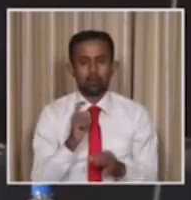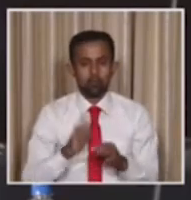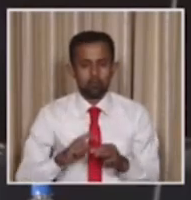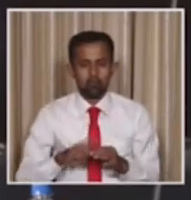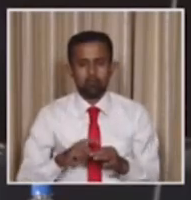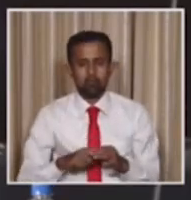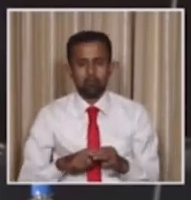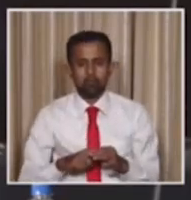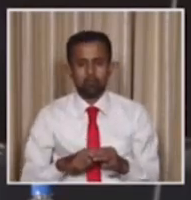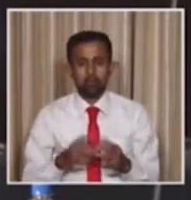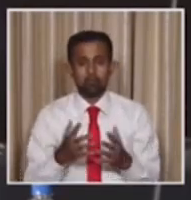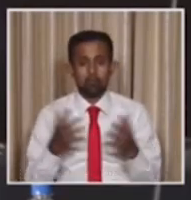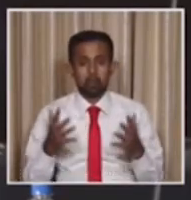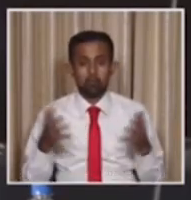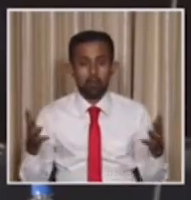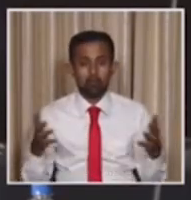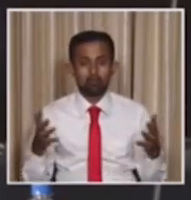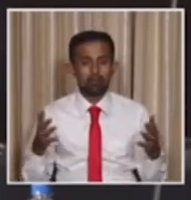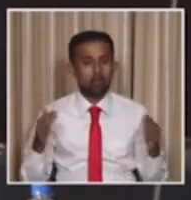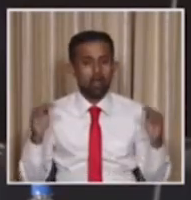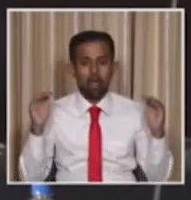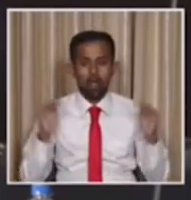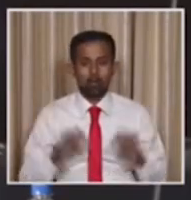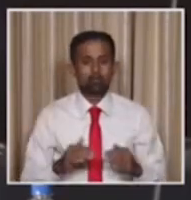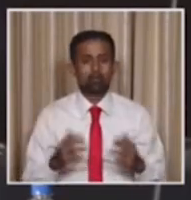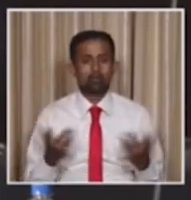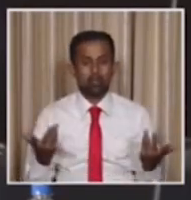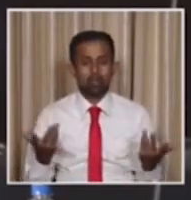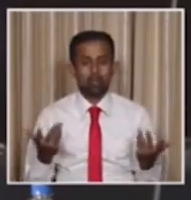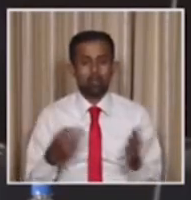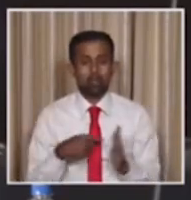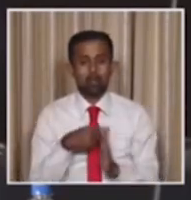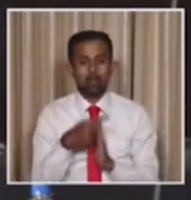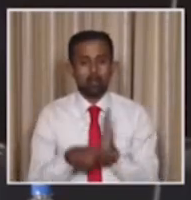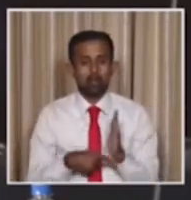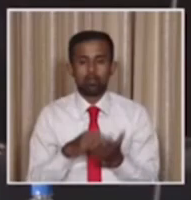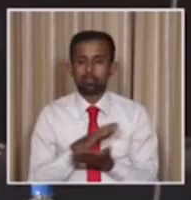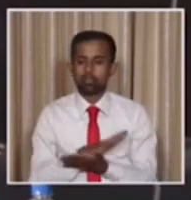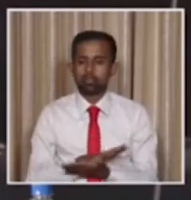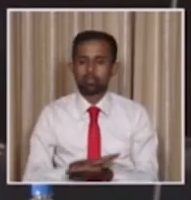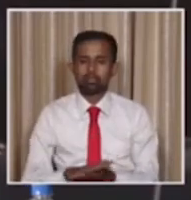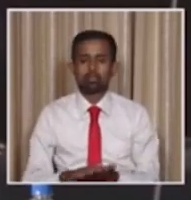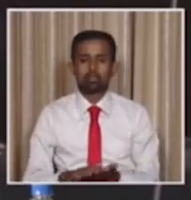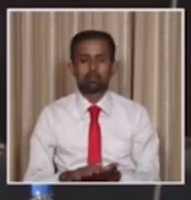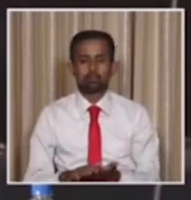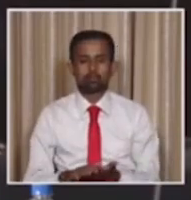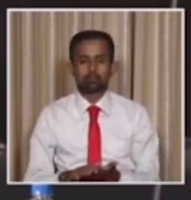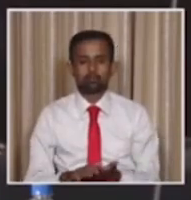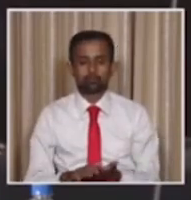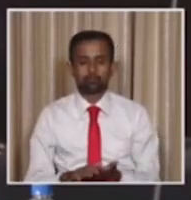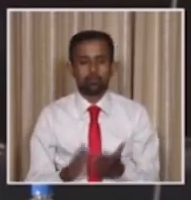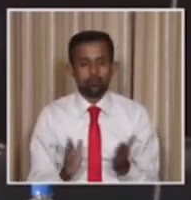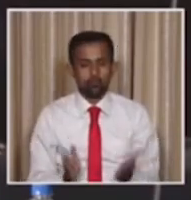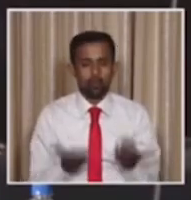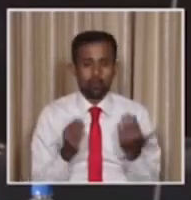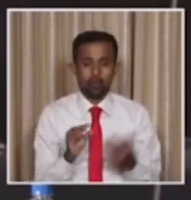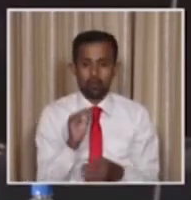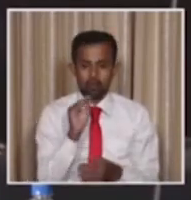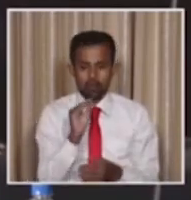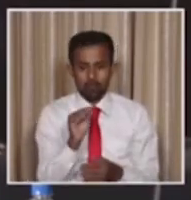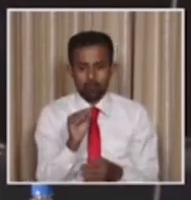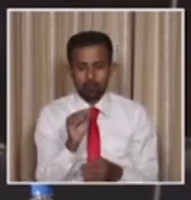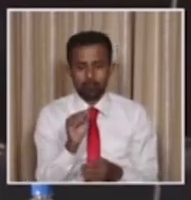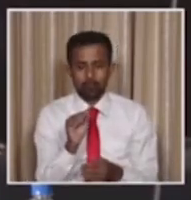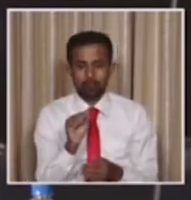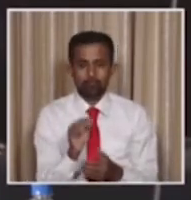வளர்ச்சியடைய வேண்டுமானால் நாட்டில் அமைதி நிலவுவதற்கான நடவடிக்கைகள் மேற்கொள்ளப்பட வேண்டும் என நாடாளுமன்ற உறுப்பினர் வே. ராதாகிருஷ்ணன் தெரிவித்துள்ளார்.